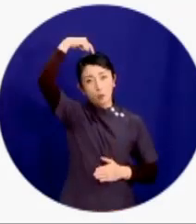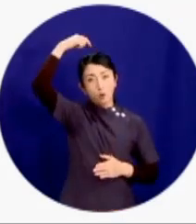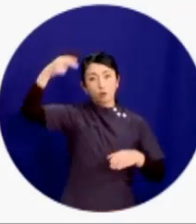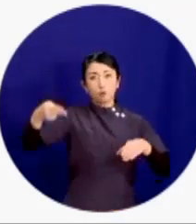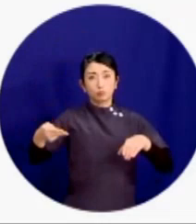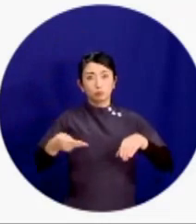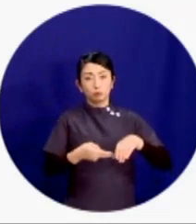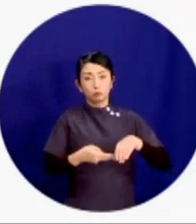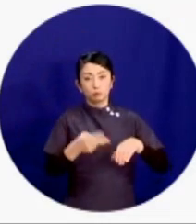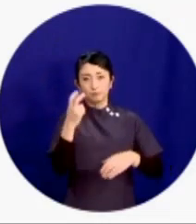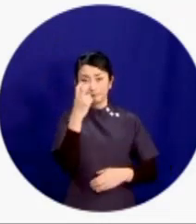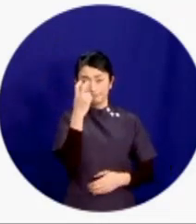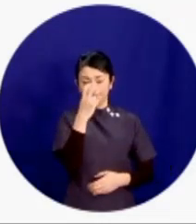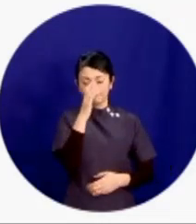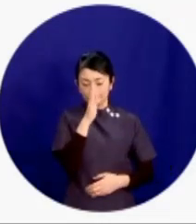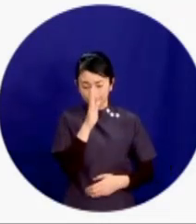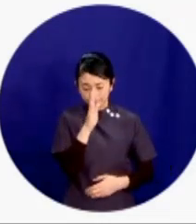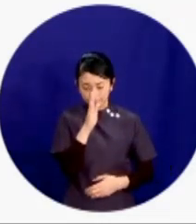ックを受診してください。